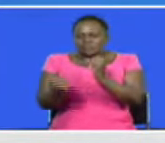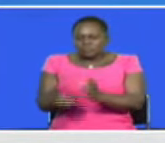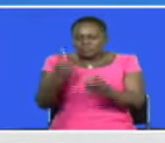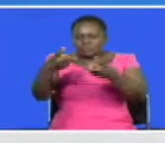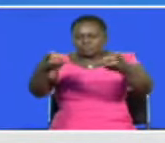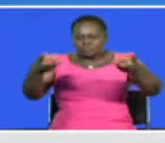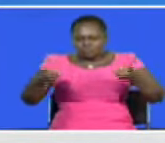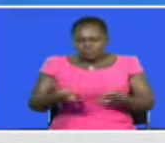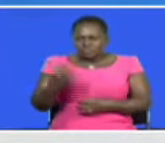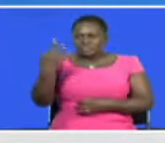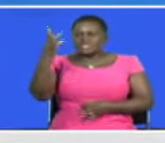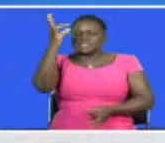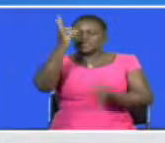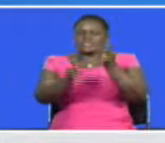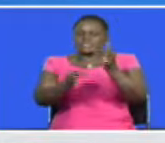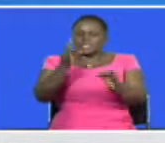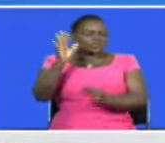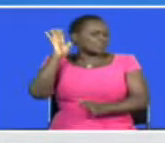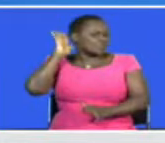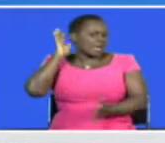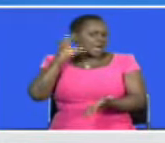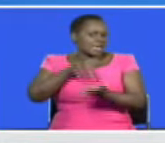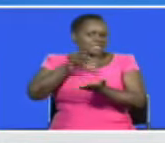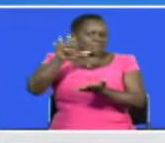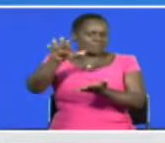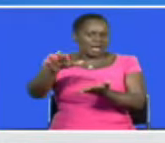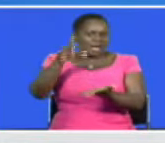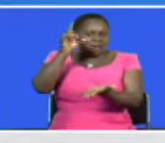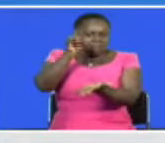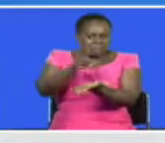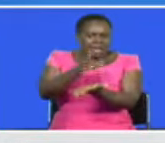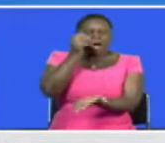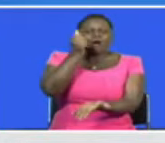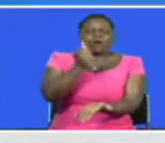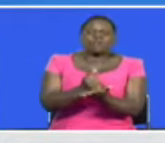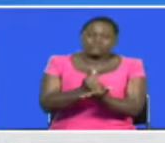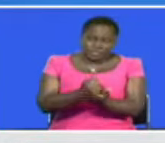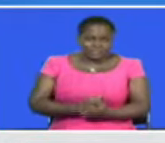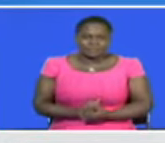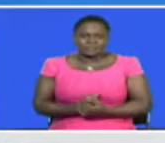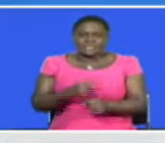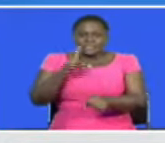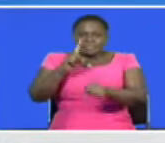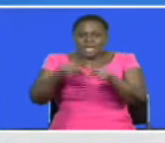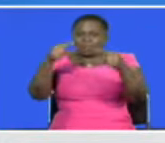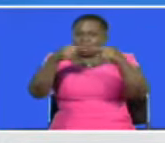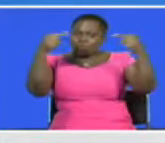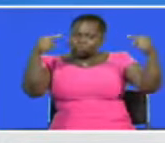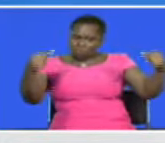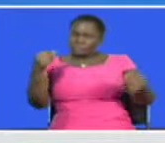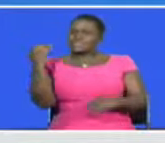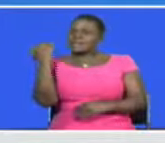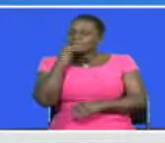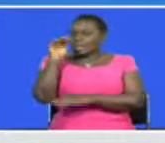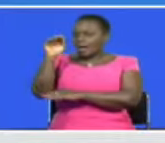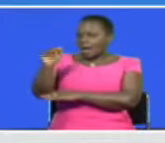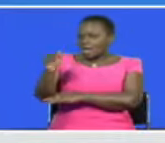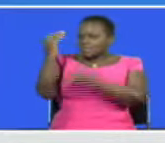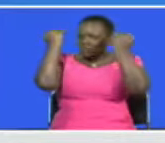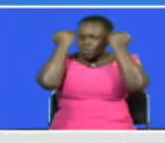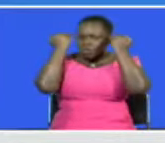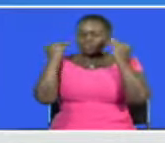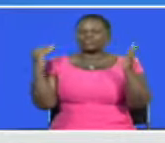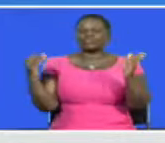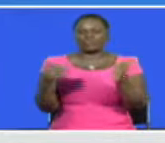jopo la majaji watatu Ili kusikiliza Kesi kuhusu kuondolewa kwake afisini katika rufaa Hiyo gashago ameiomba mahakama